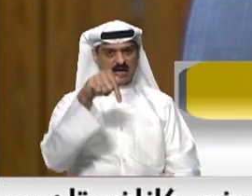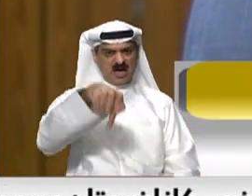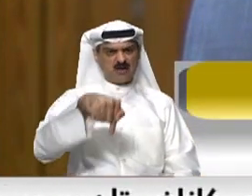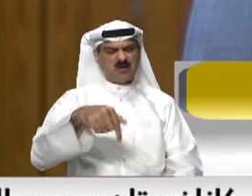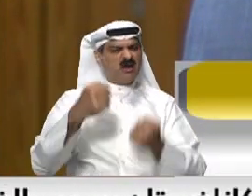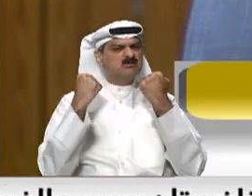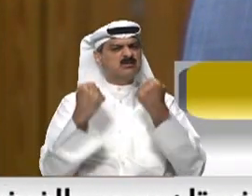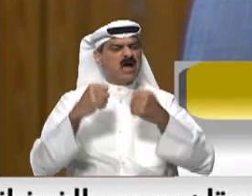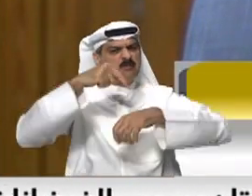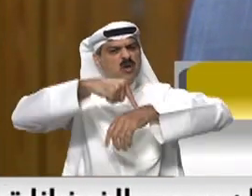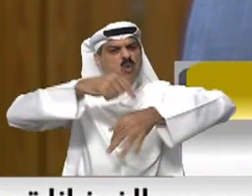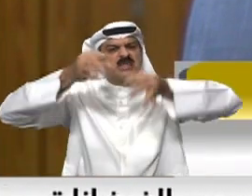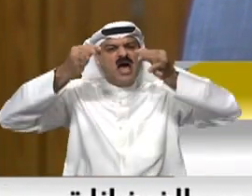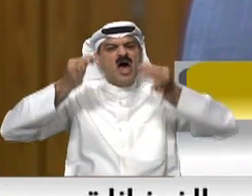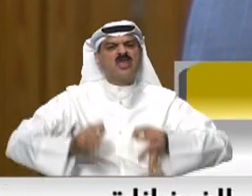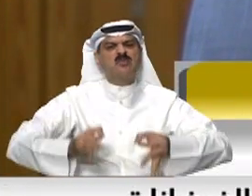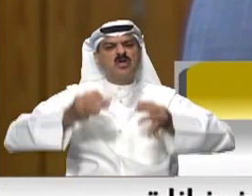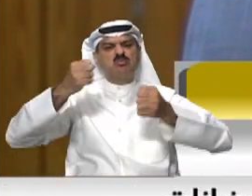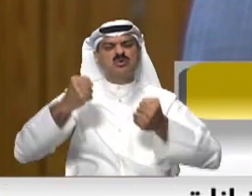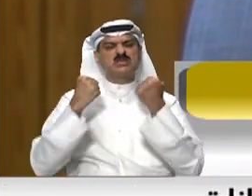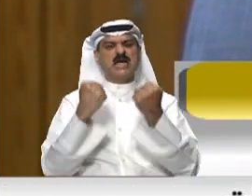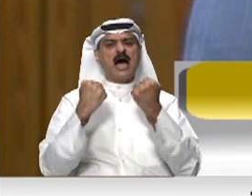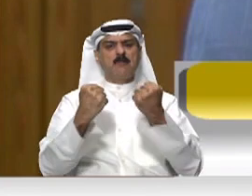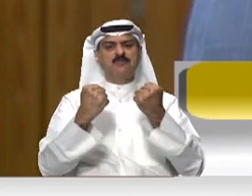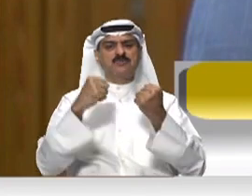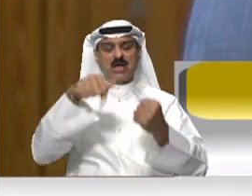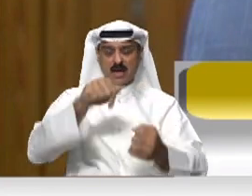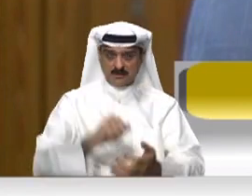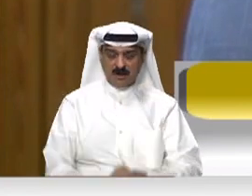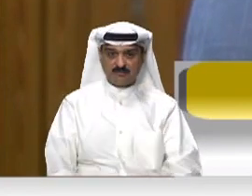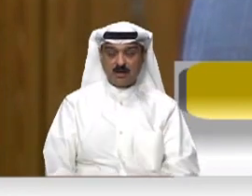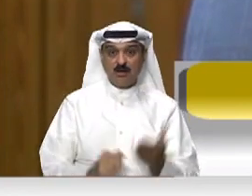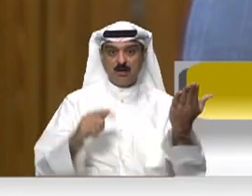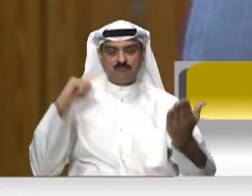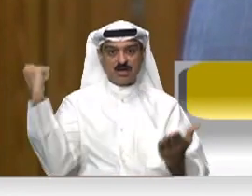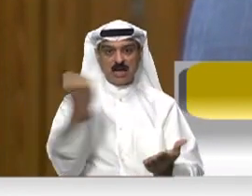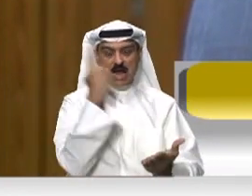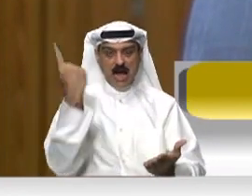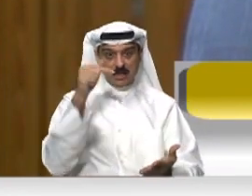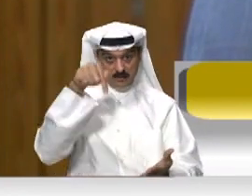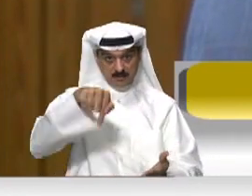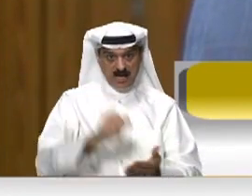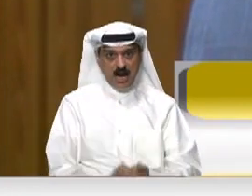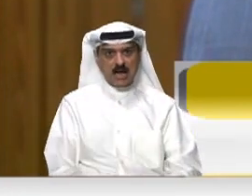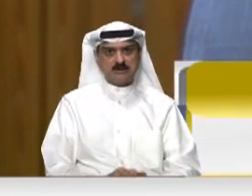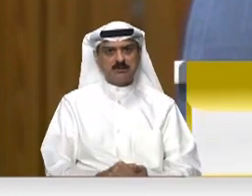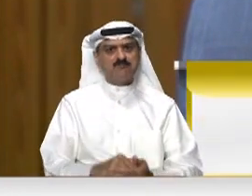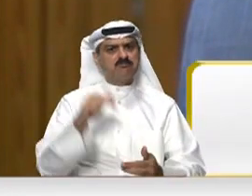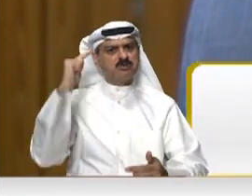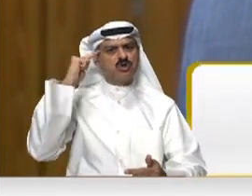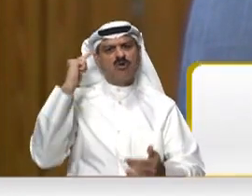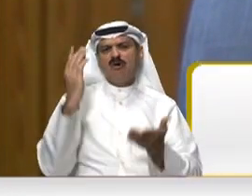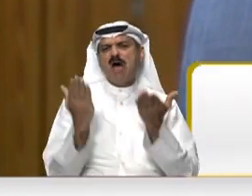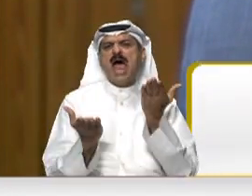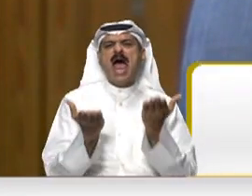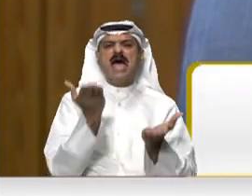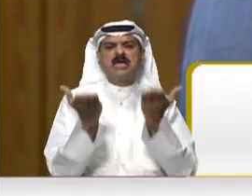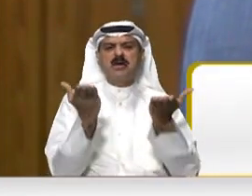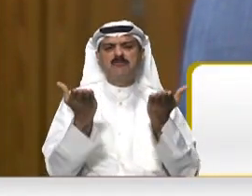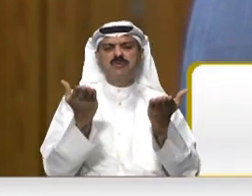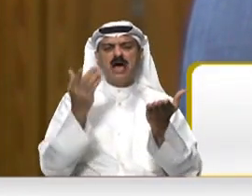يحتم على جميع الفاعلين الدوليين ان يغلبوا فيه صوت الحكمه من اجل ان